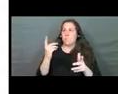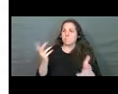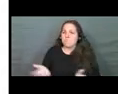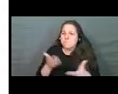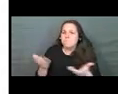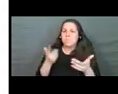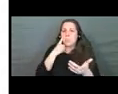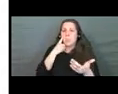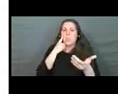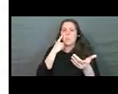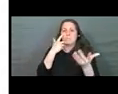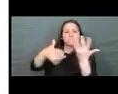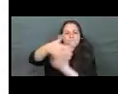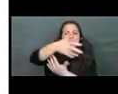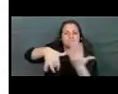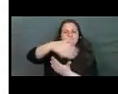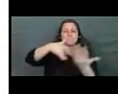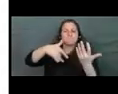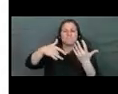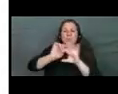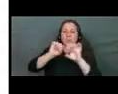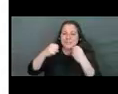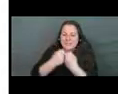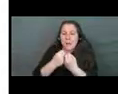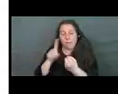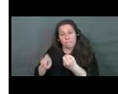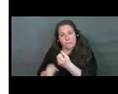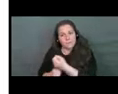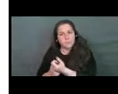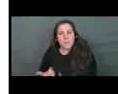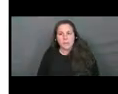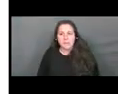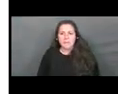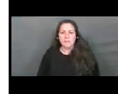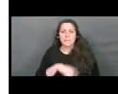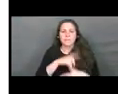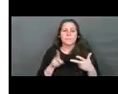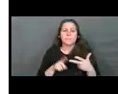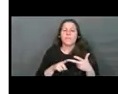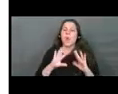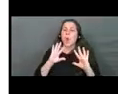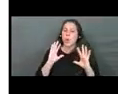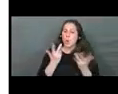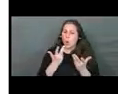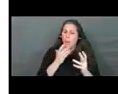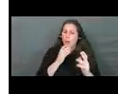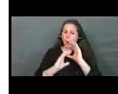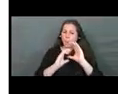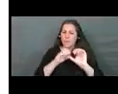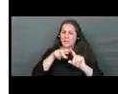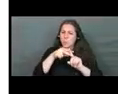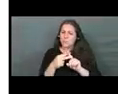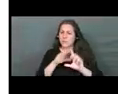une vie active. Alors, il a fallu les soutenir de ce côté-là. L'enseignement de l'utilisation des outils de communication de façon